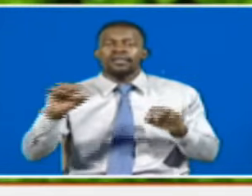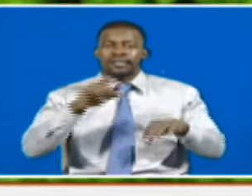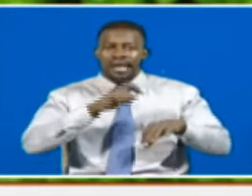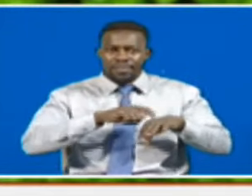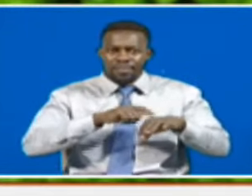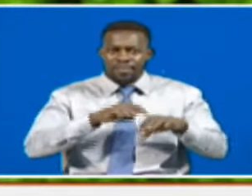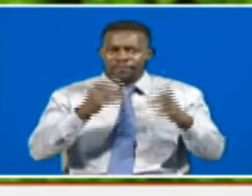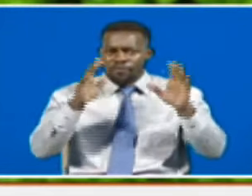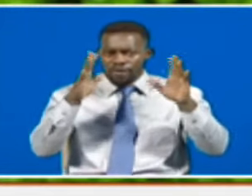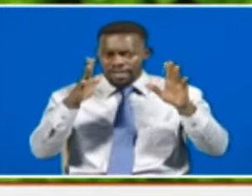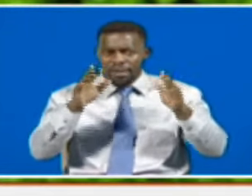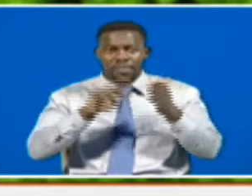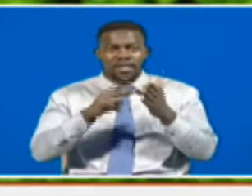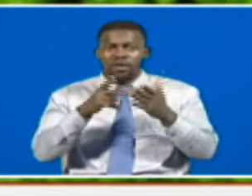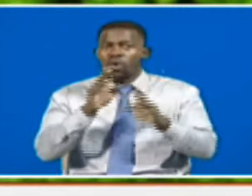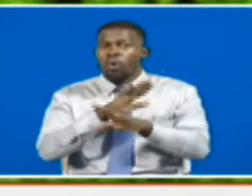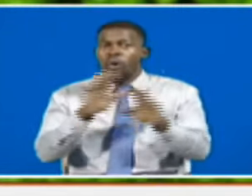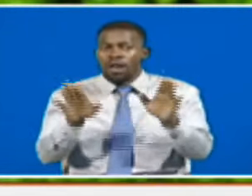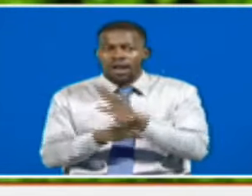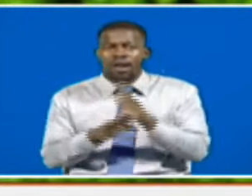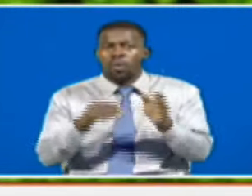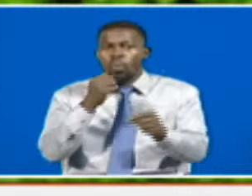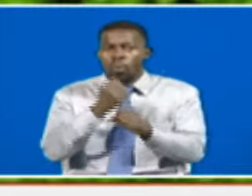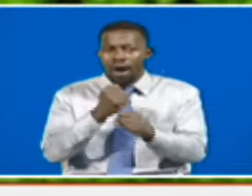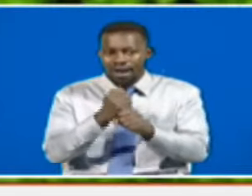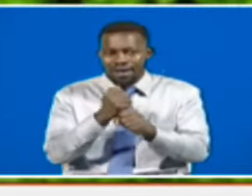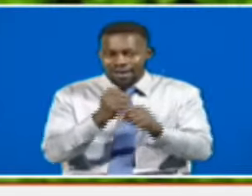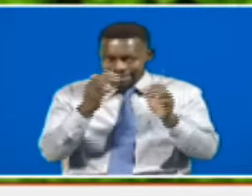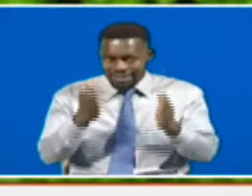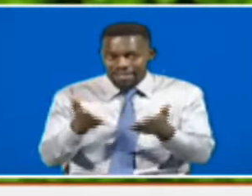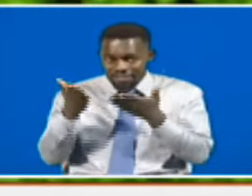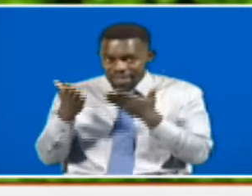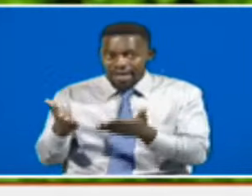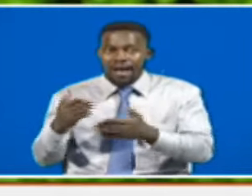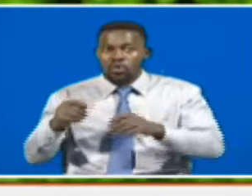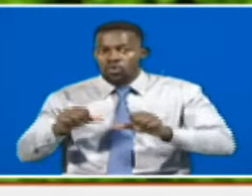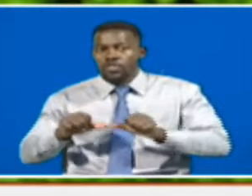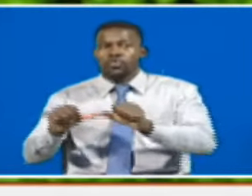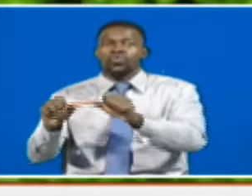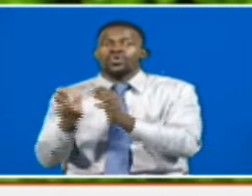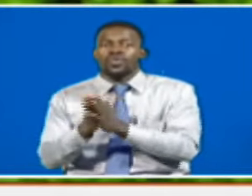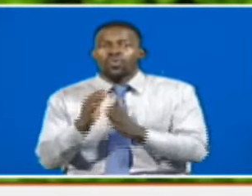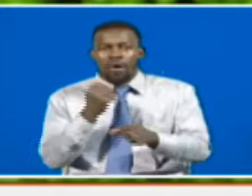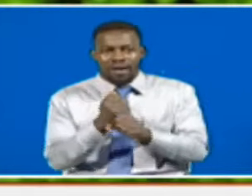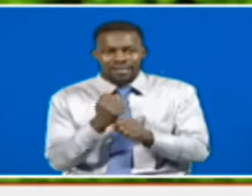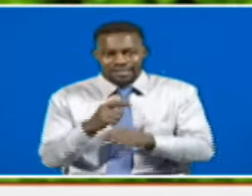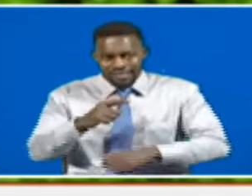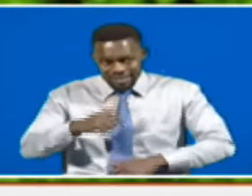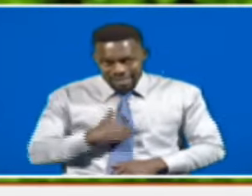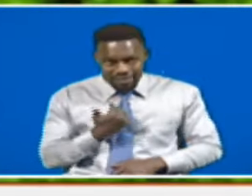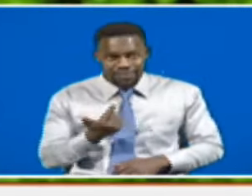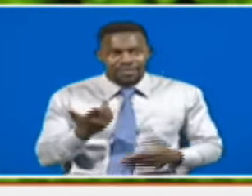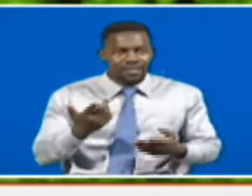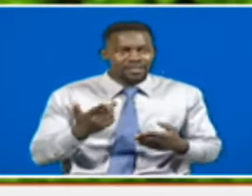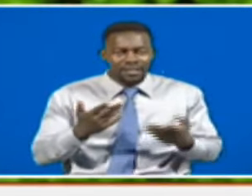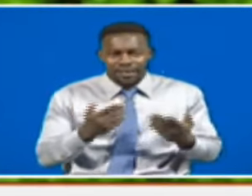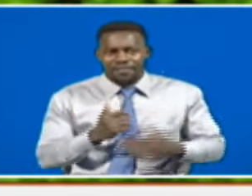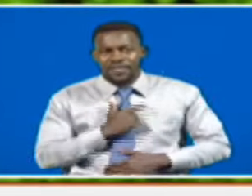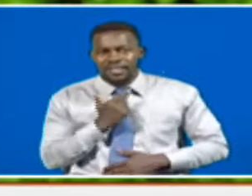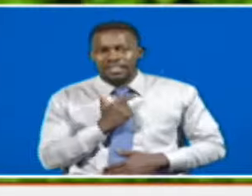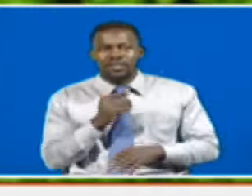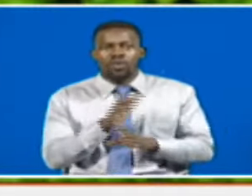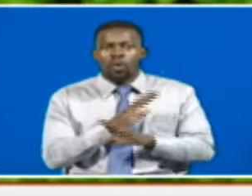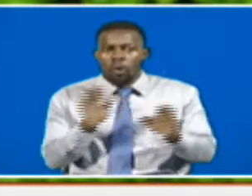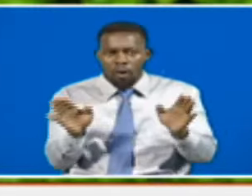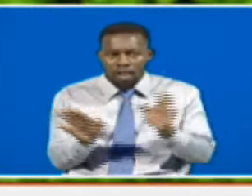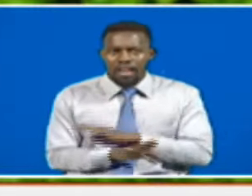wafanyikazi wote watakuwa kazini. Nimezunguka ndipo zetu ya kama